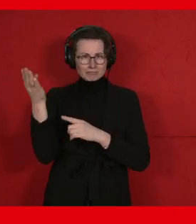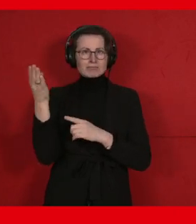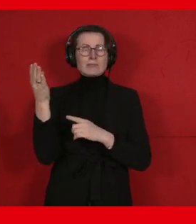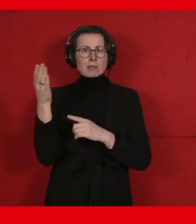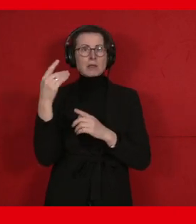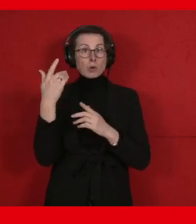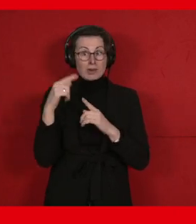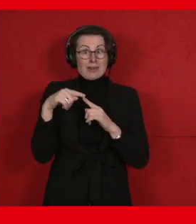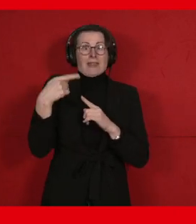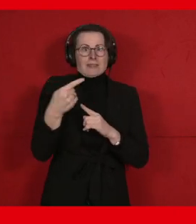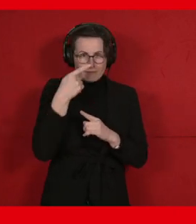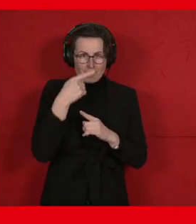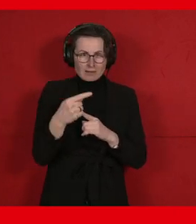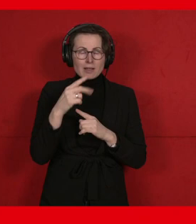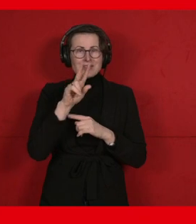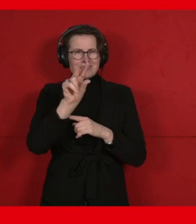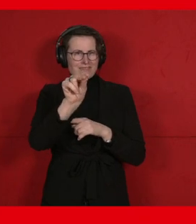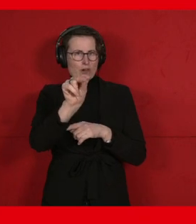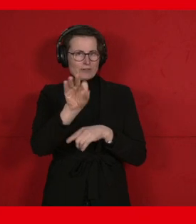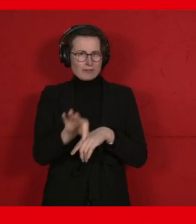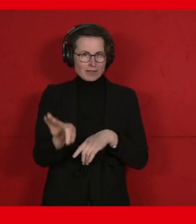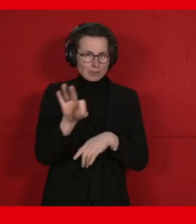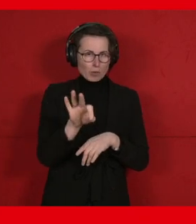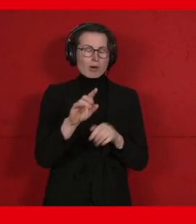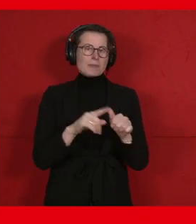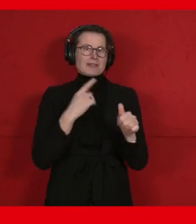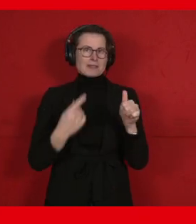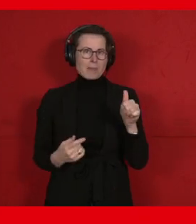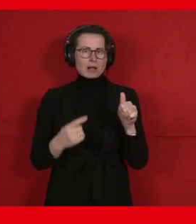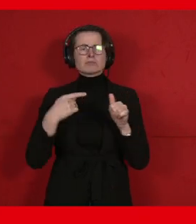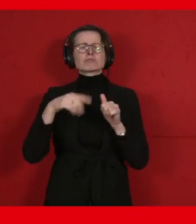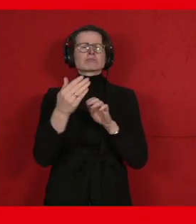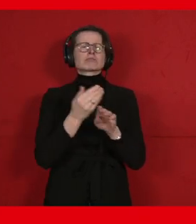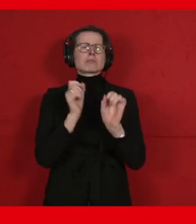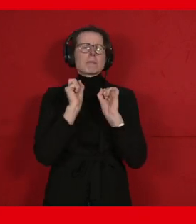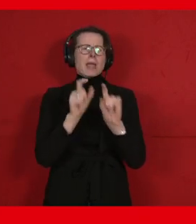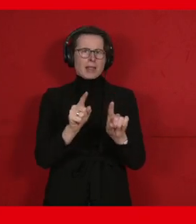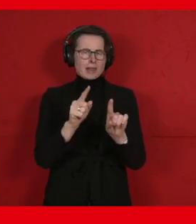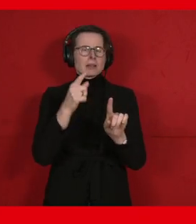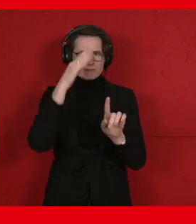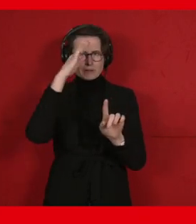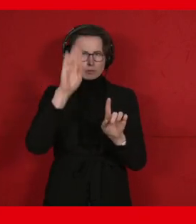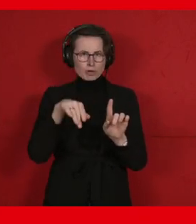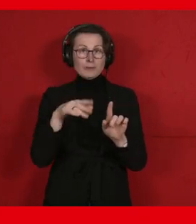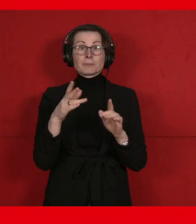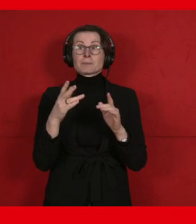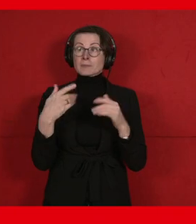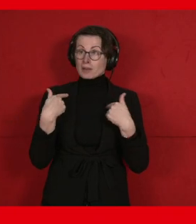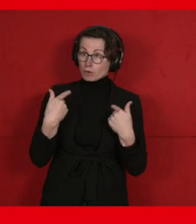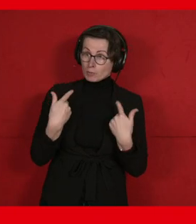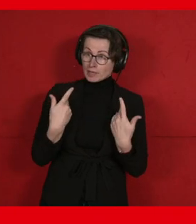und die fangen schon am nächsten Freitag, das ist der 12. Februar, fangen die an. Ihr bekommt eine Mailing, um das alles klar ist. Und ich freue